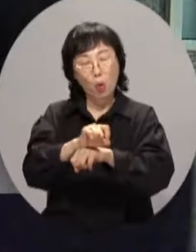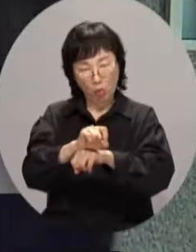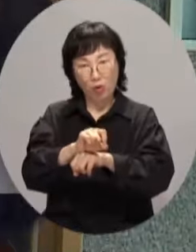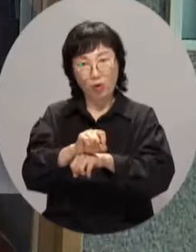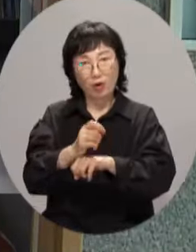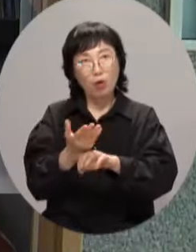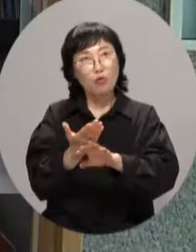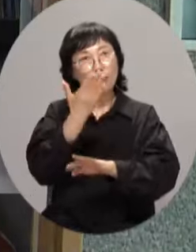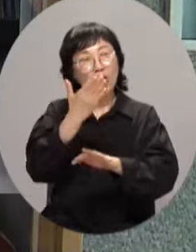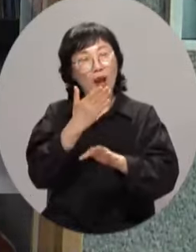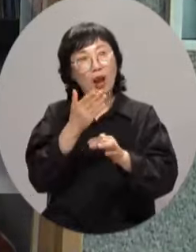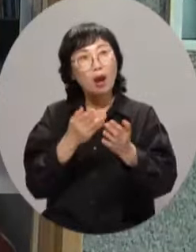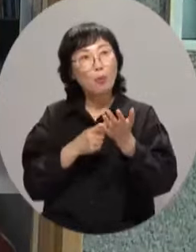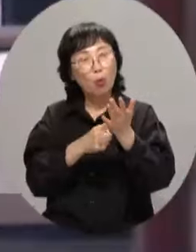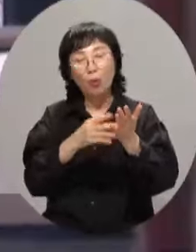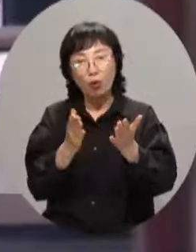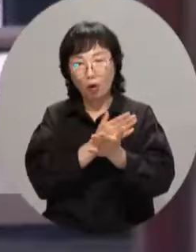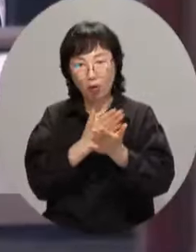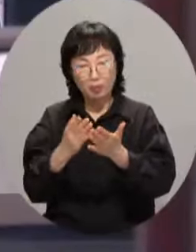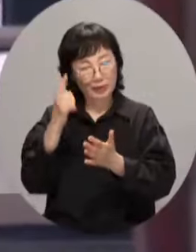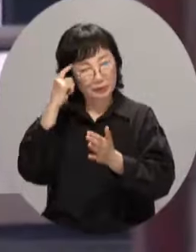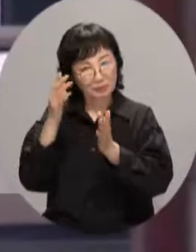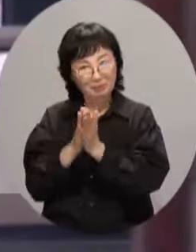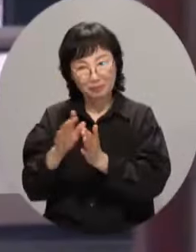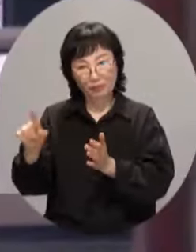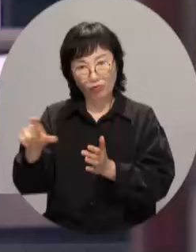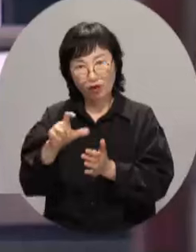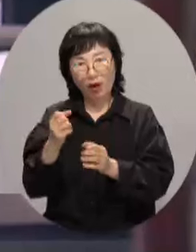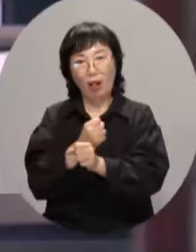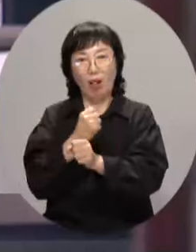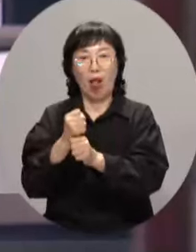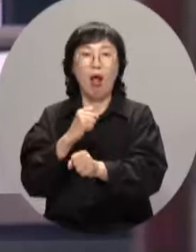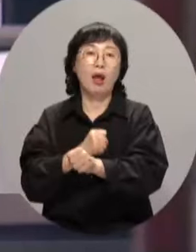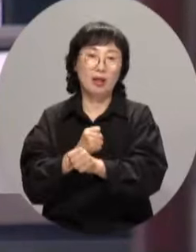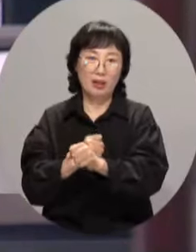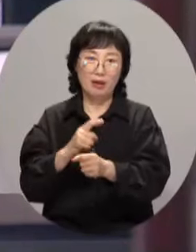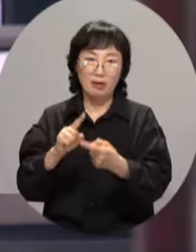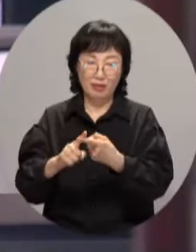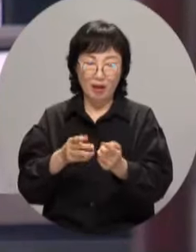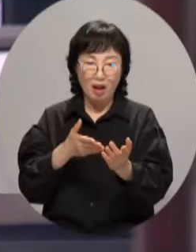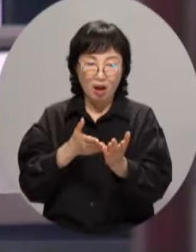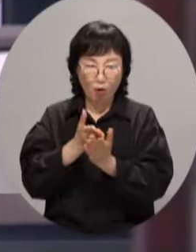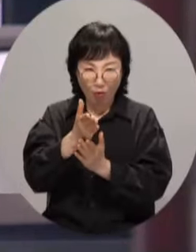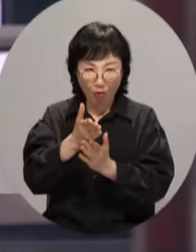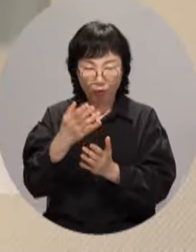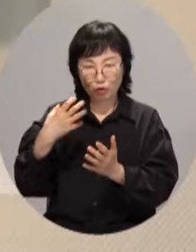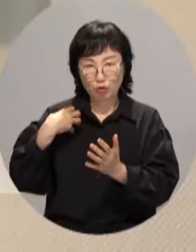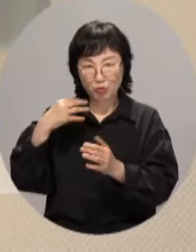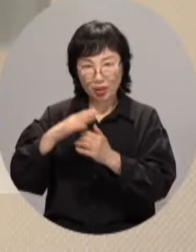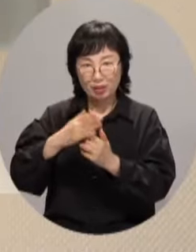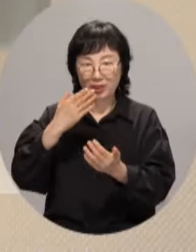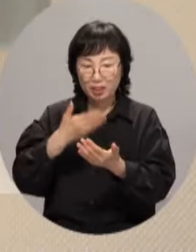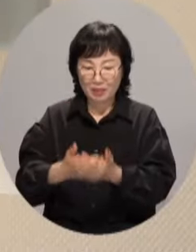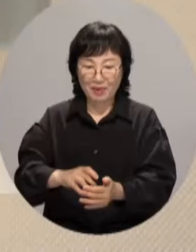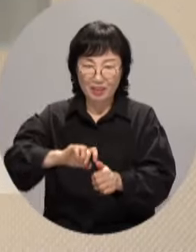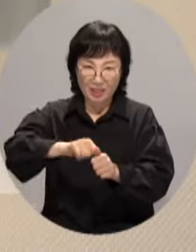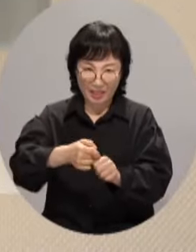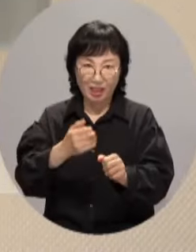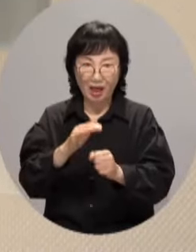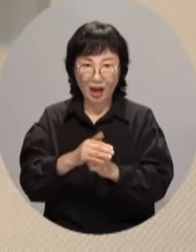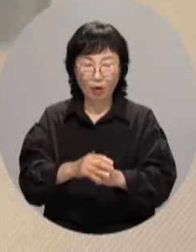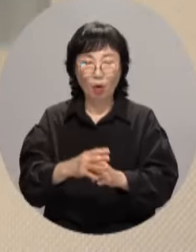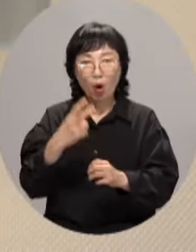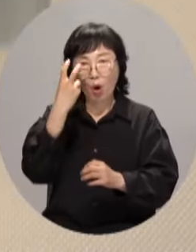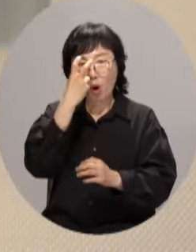저질렀다는 진술을 확보했다며 주무관은 중계 과장과 팀장은 신분상 문책에 해당하는 경계를